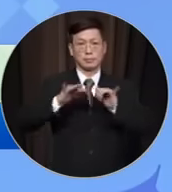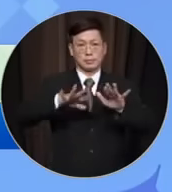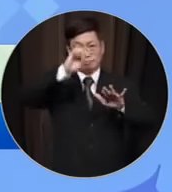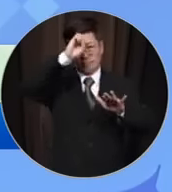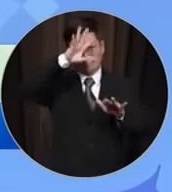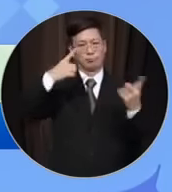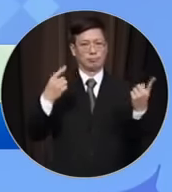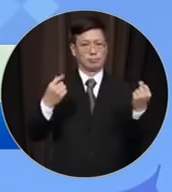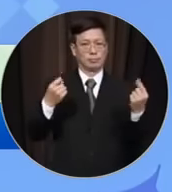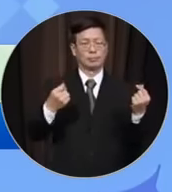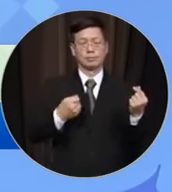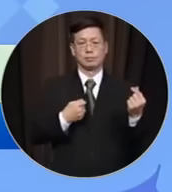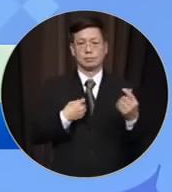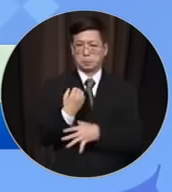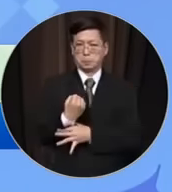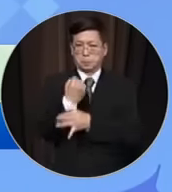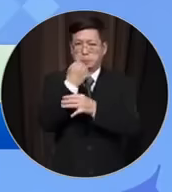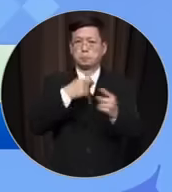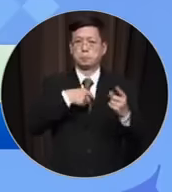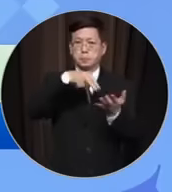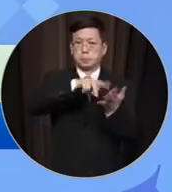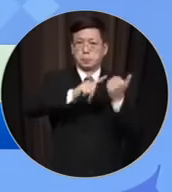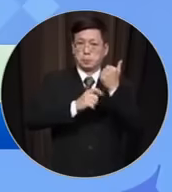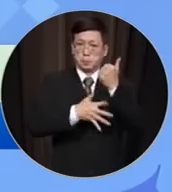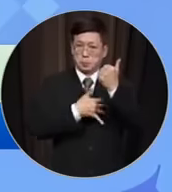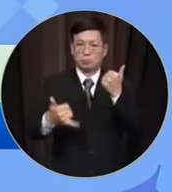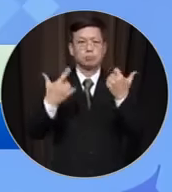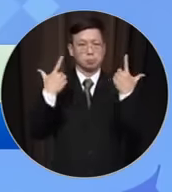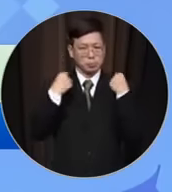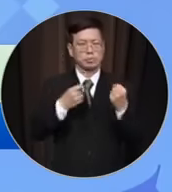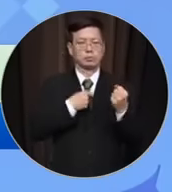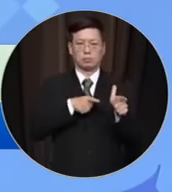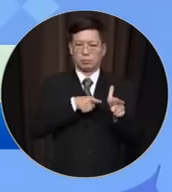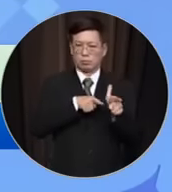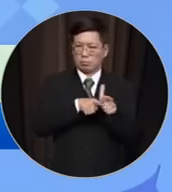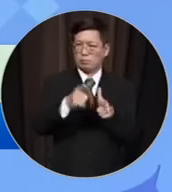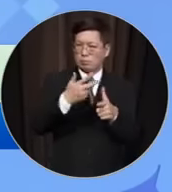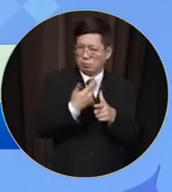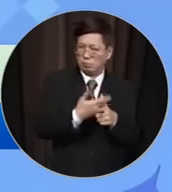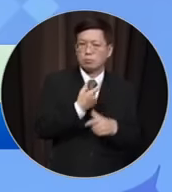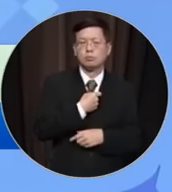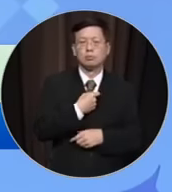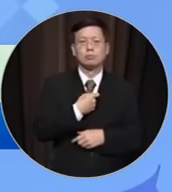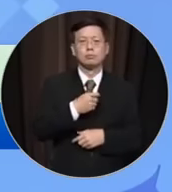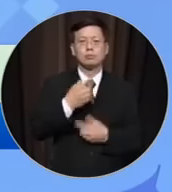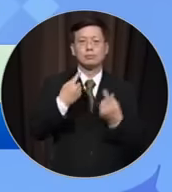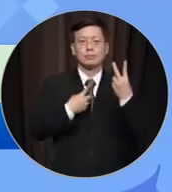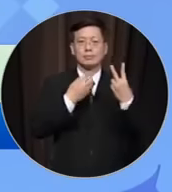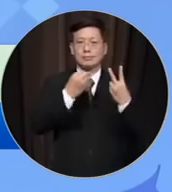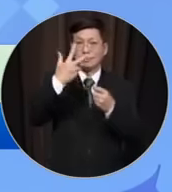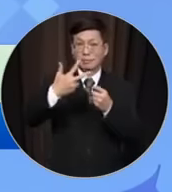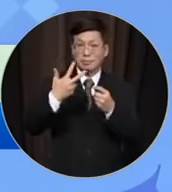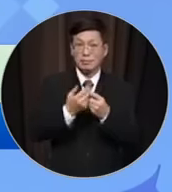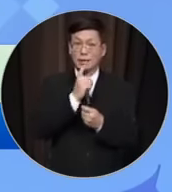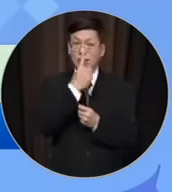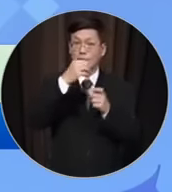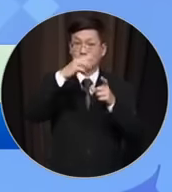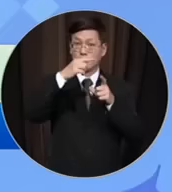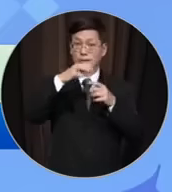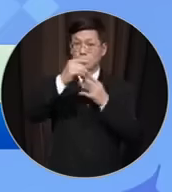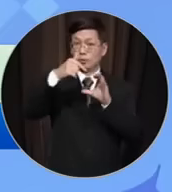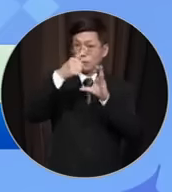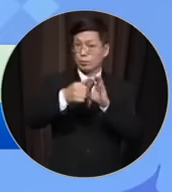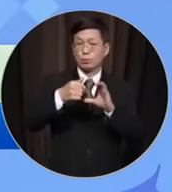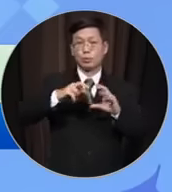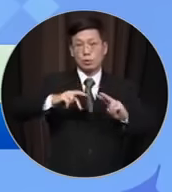党当然相当赞成立法委员应该专职化。在2007年推动单一选区改革之后，立法